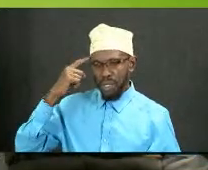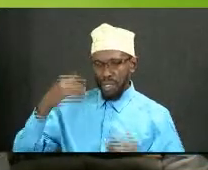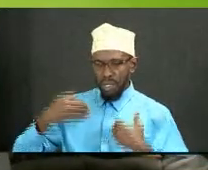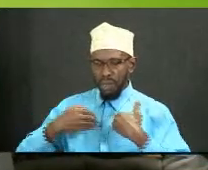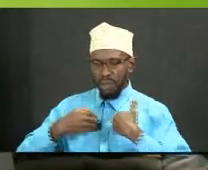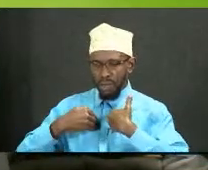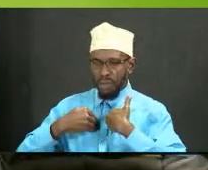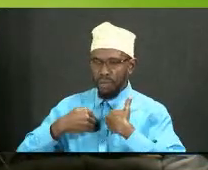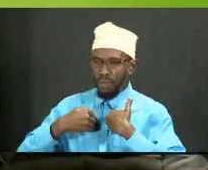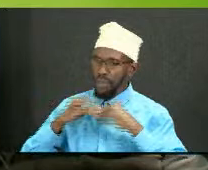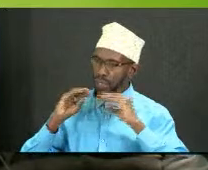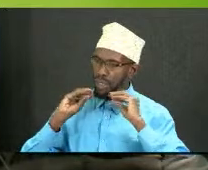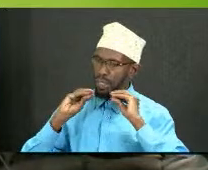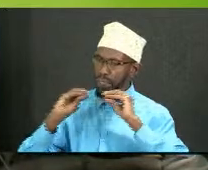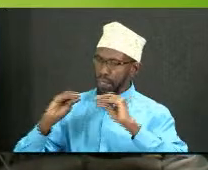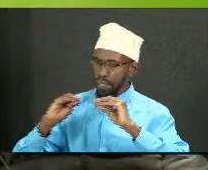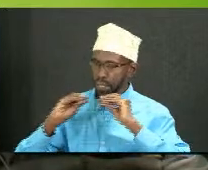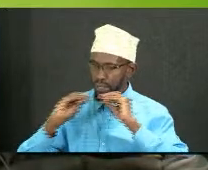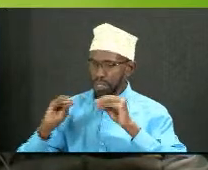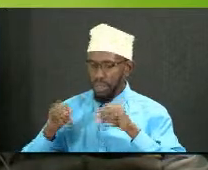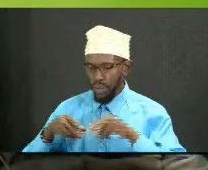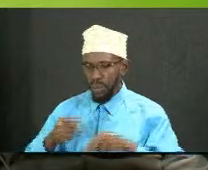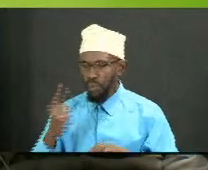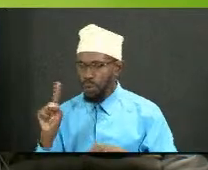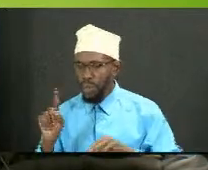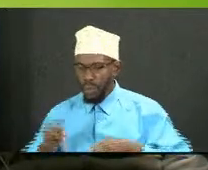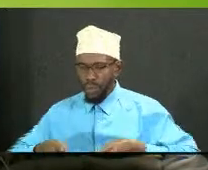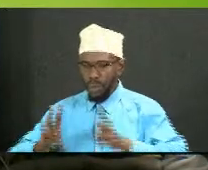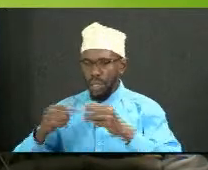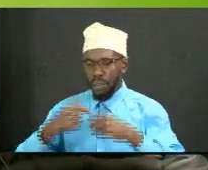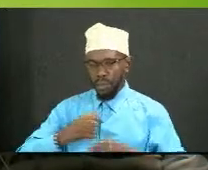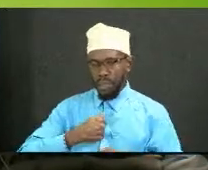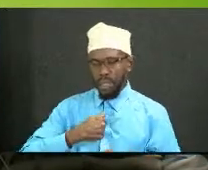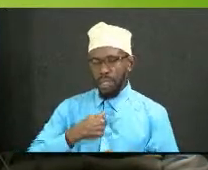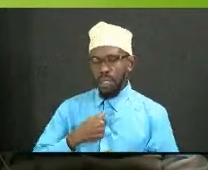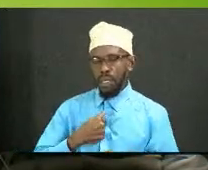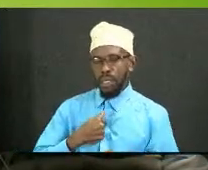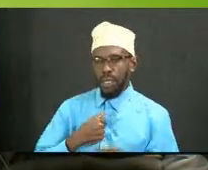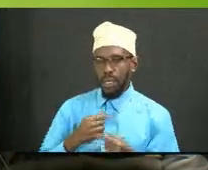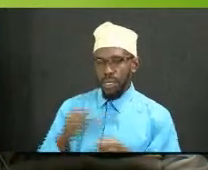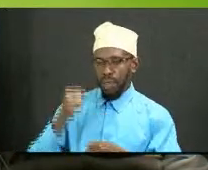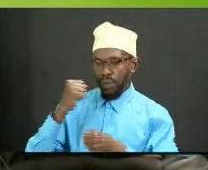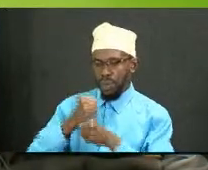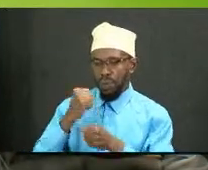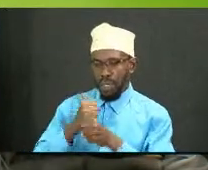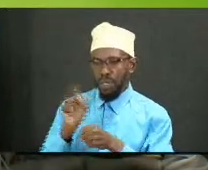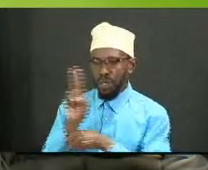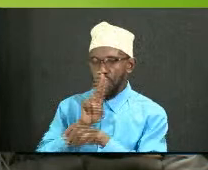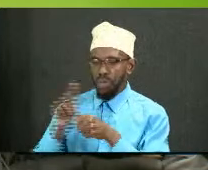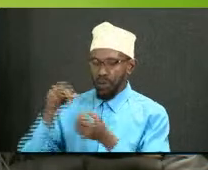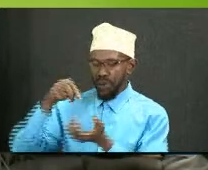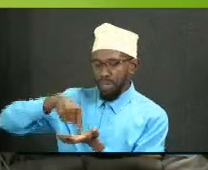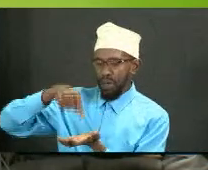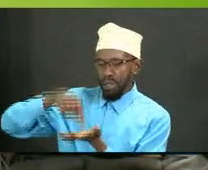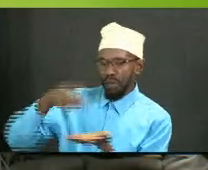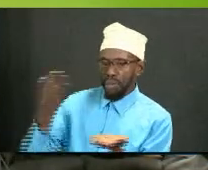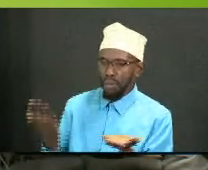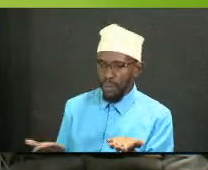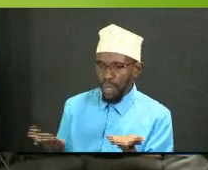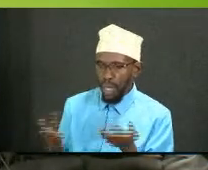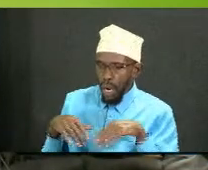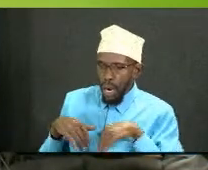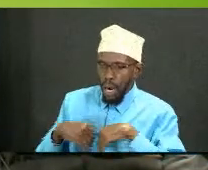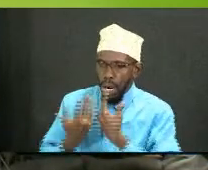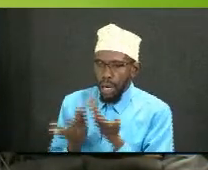kupata mafundisho katika njia fulani. Kwa hiyo mimi ajira niliyozoea ni hii. Ni vipi